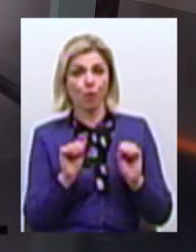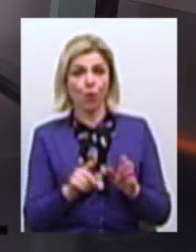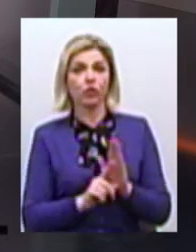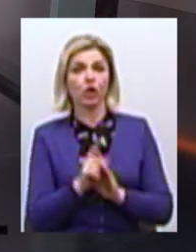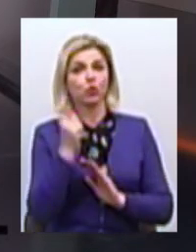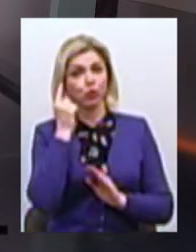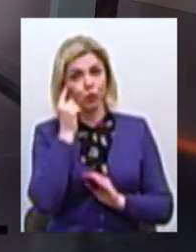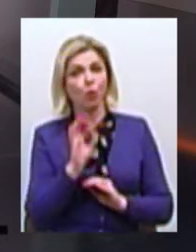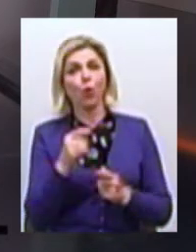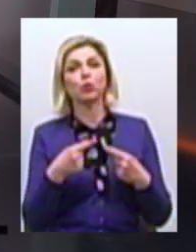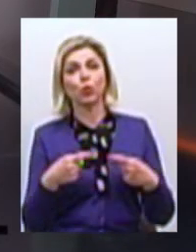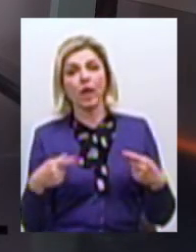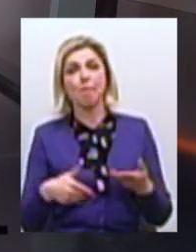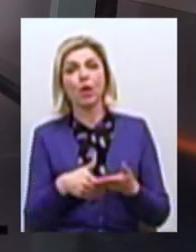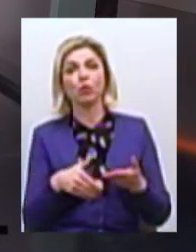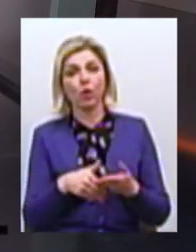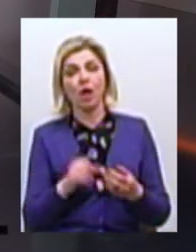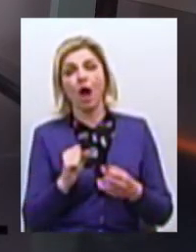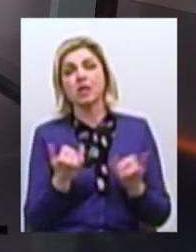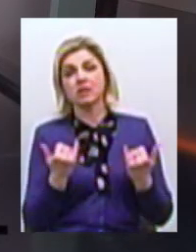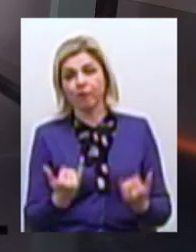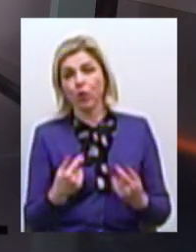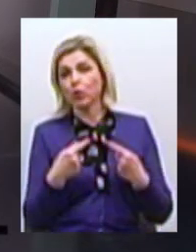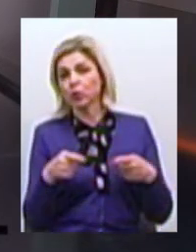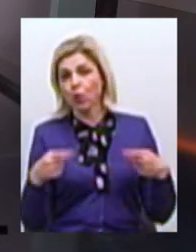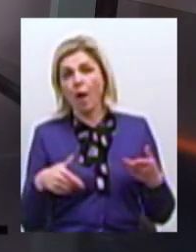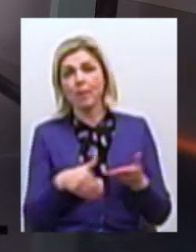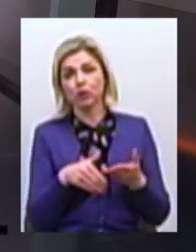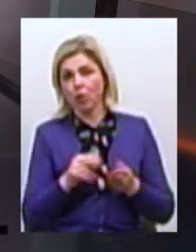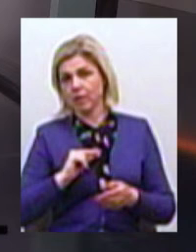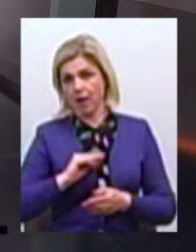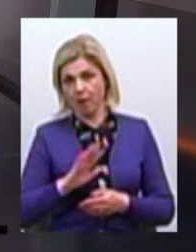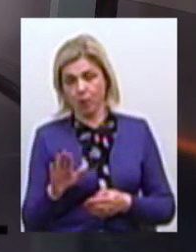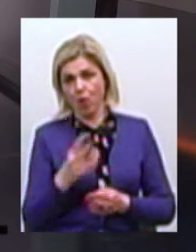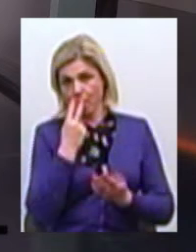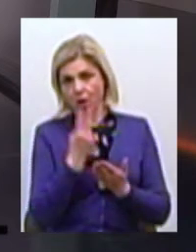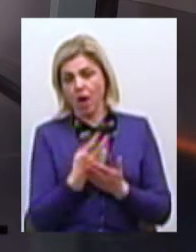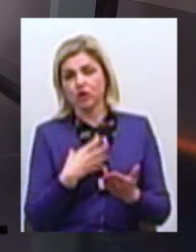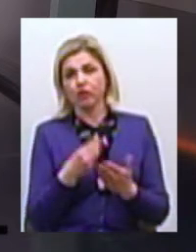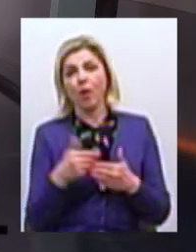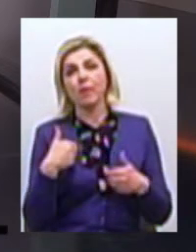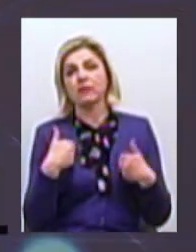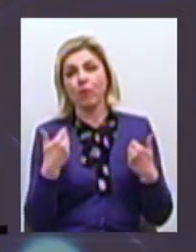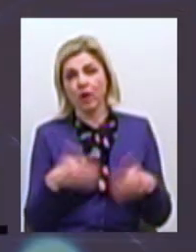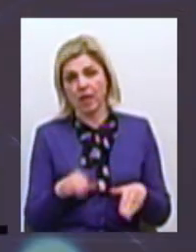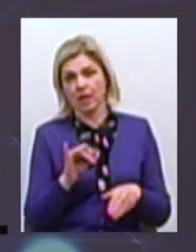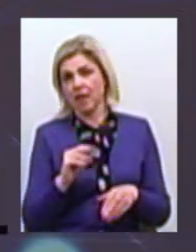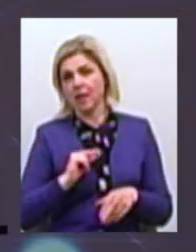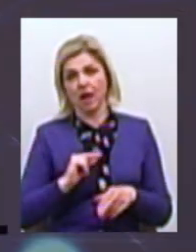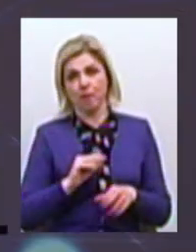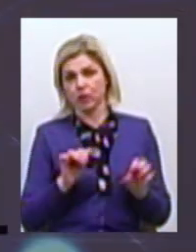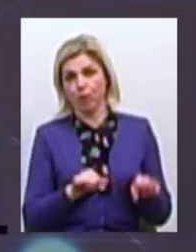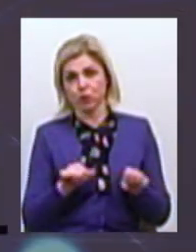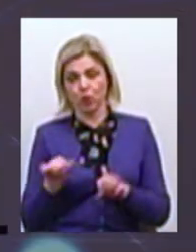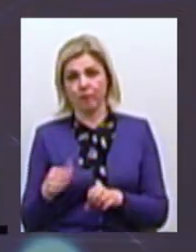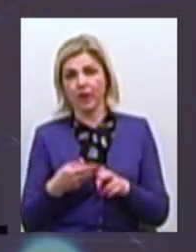думать о других методиках. На сегодняшний день другая методика не работает. Методика ОСВ показала свою бесполезность и неработоспособность. Фактически